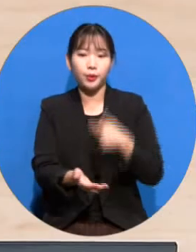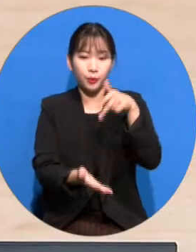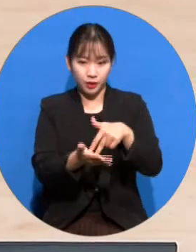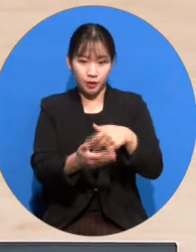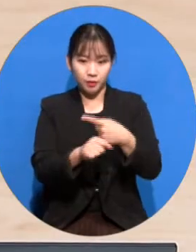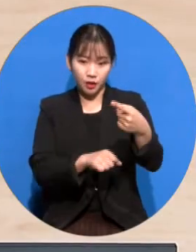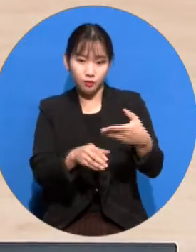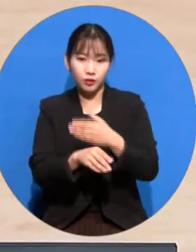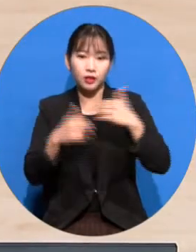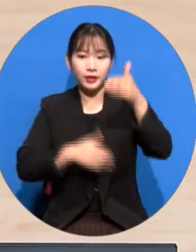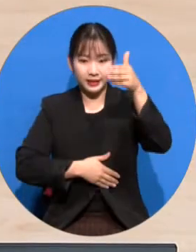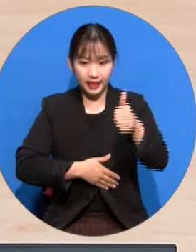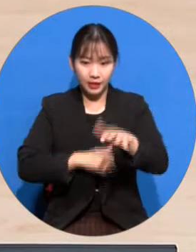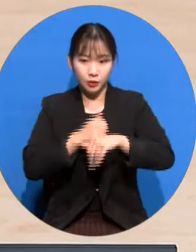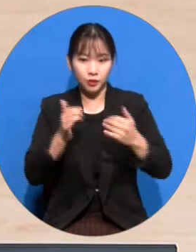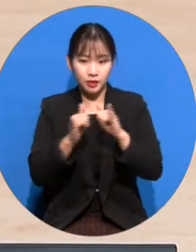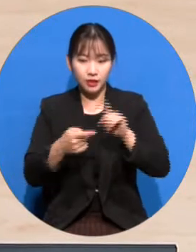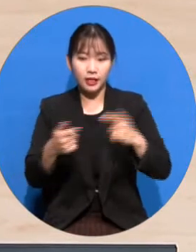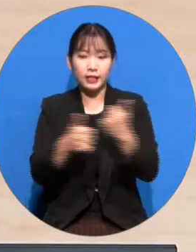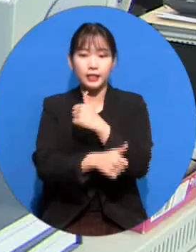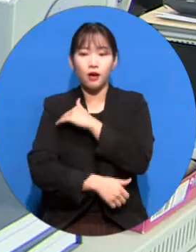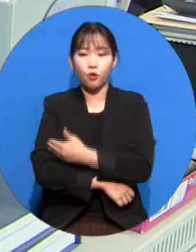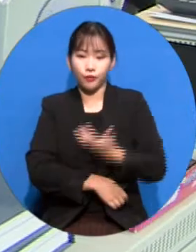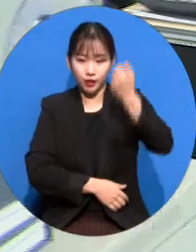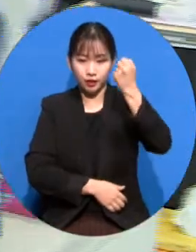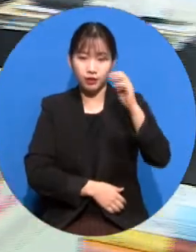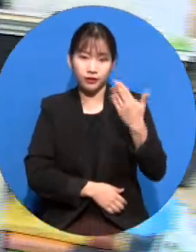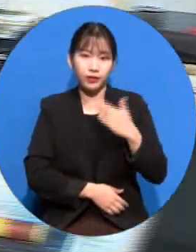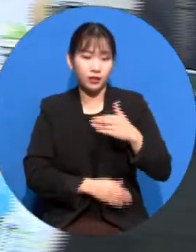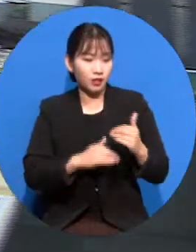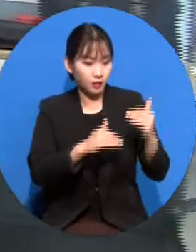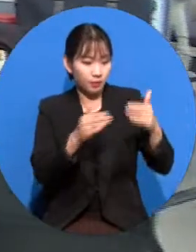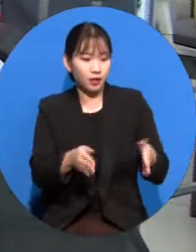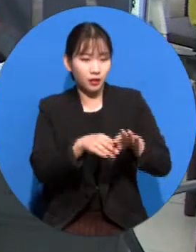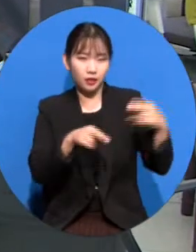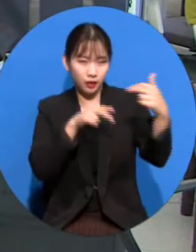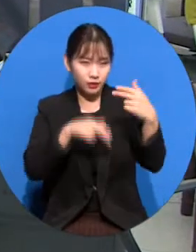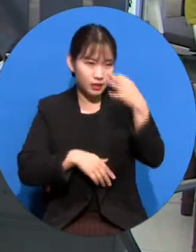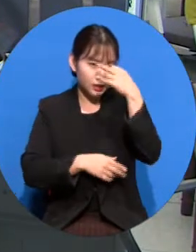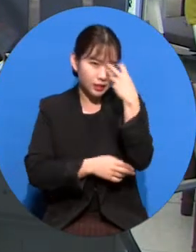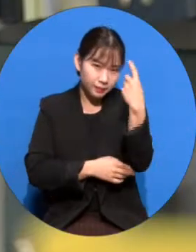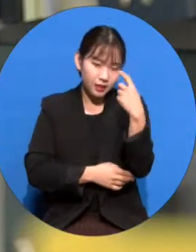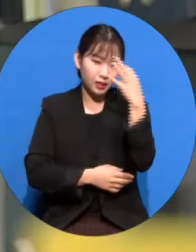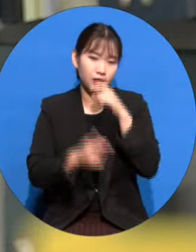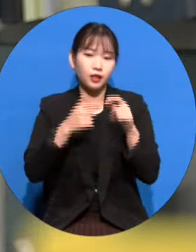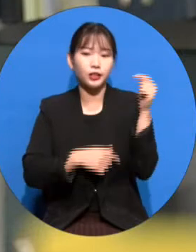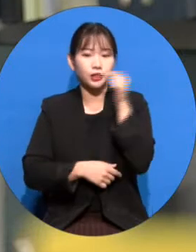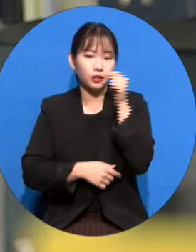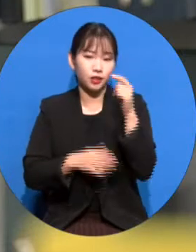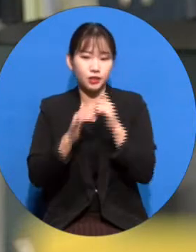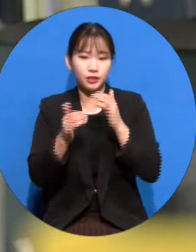의장이 소속 직원에 대한 인사권을 갖게 됩니다. 집행기관에 대한 견제 감시 기능이 강화되는 한편